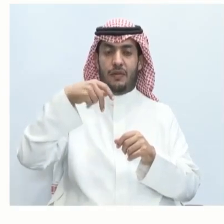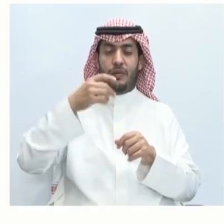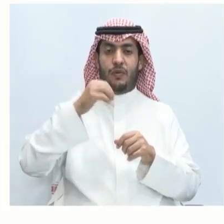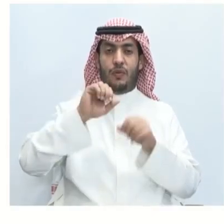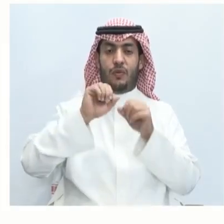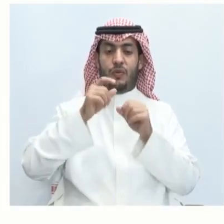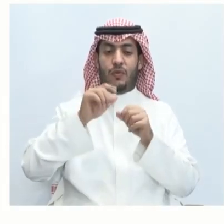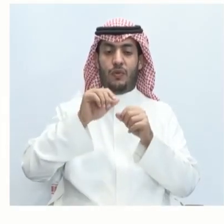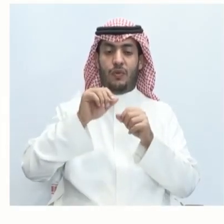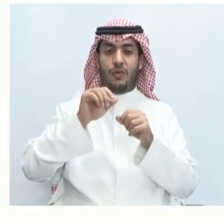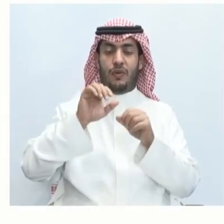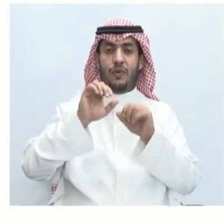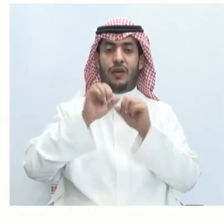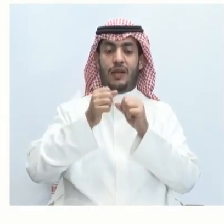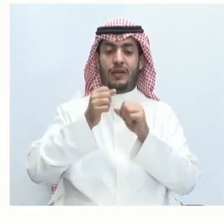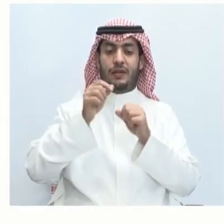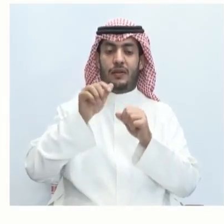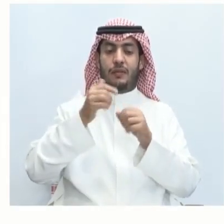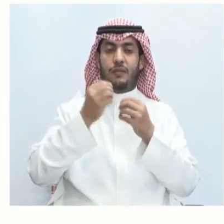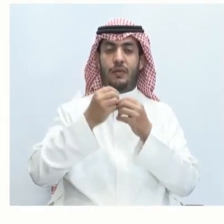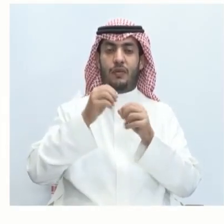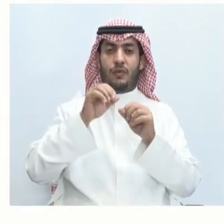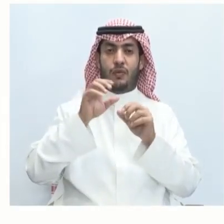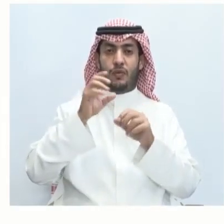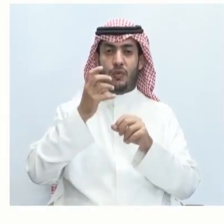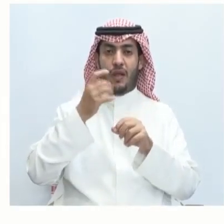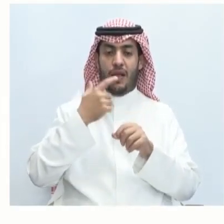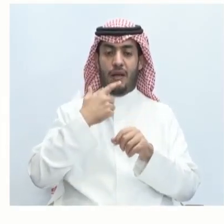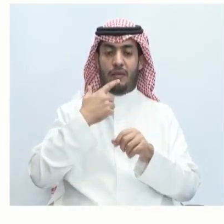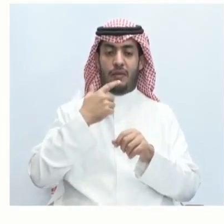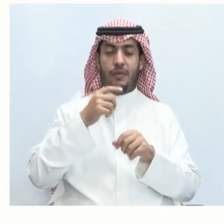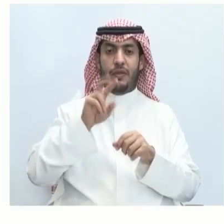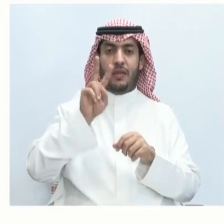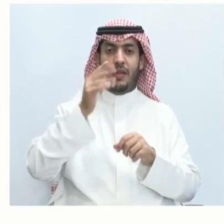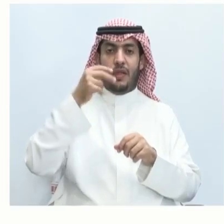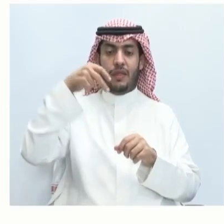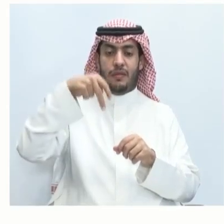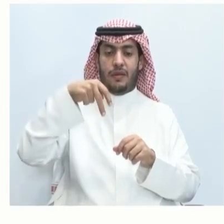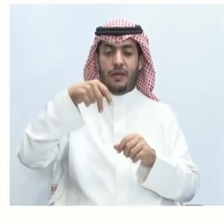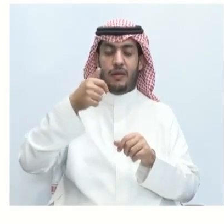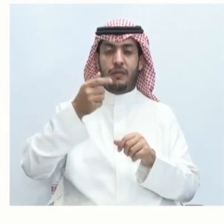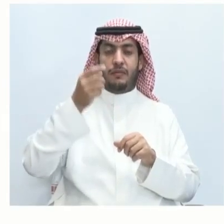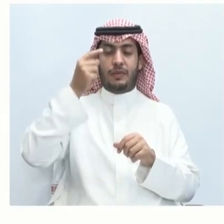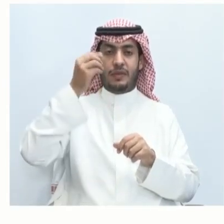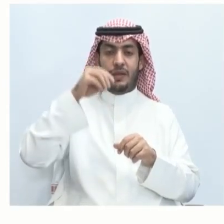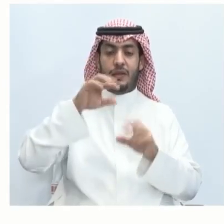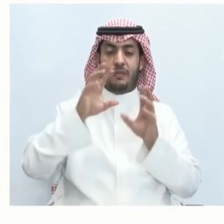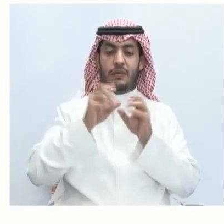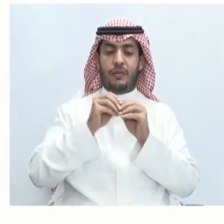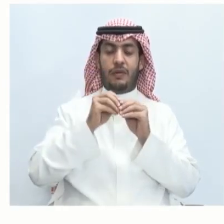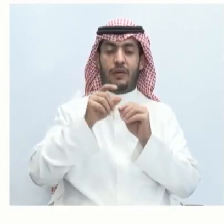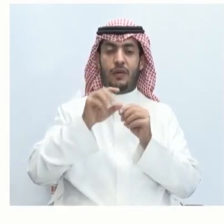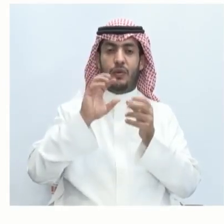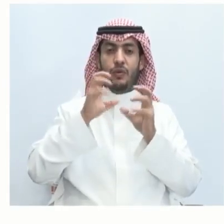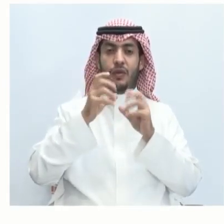والكيس وعفوا والكسر الذي يمثل الكرات الحمراء ثم نيل فكم يزيد الكسر الذي